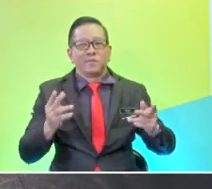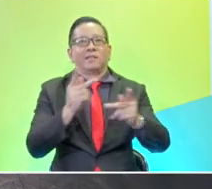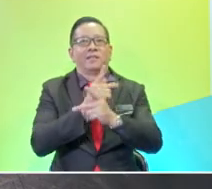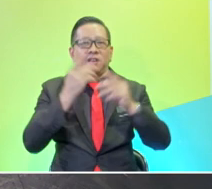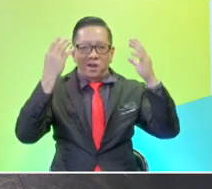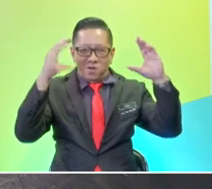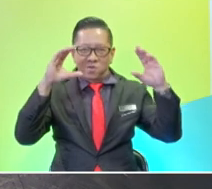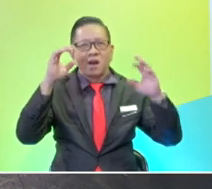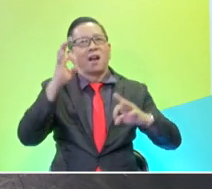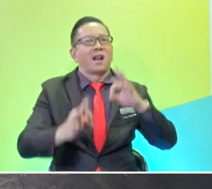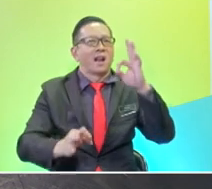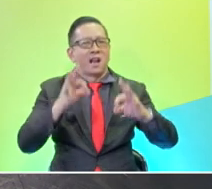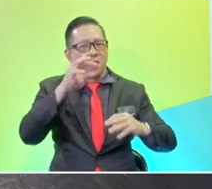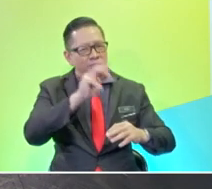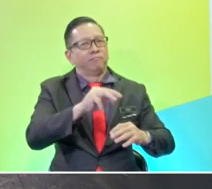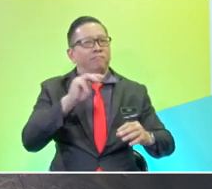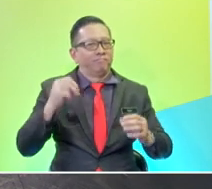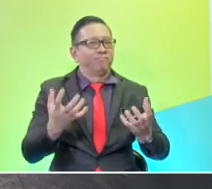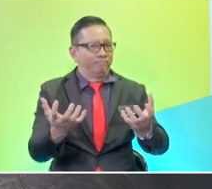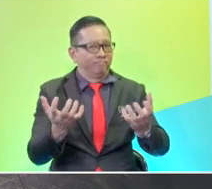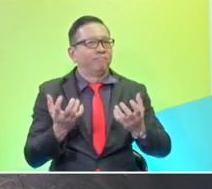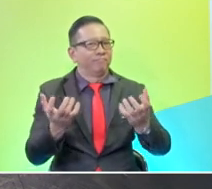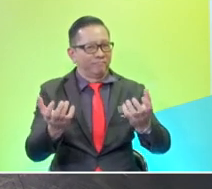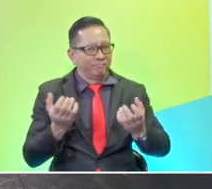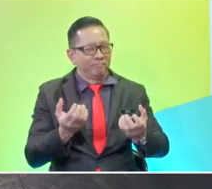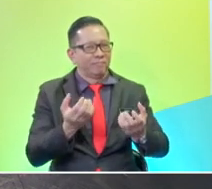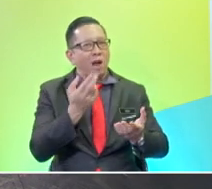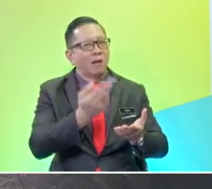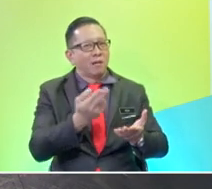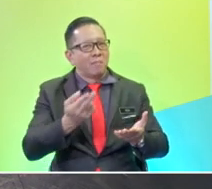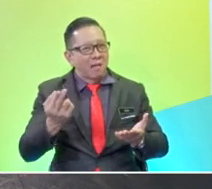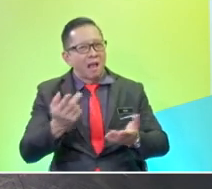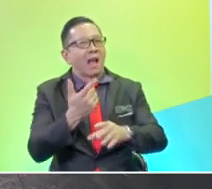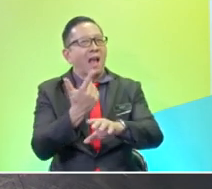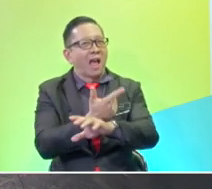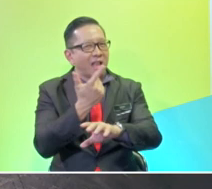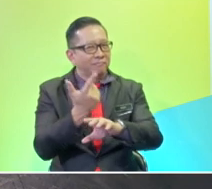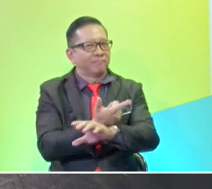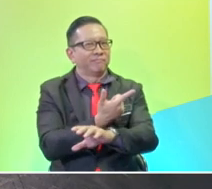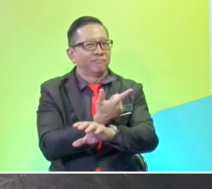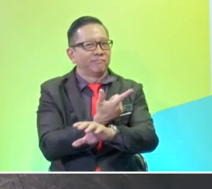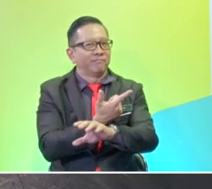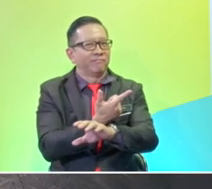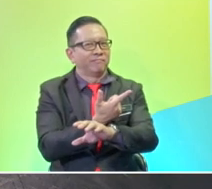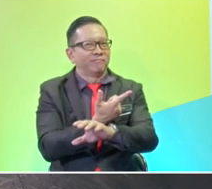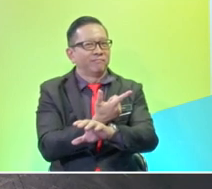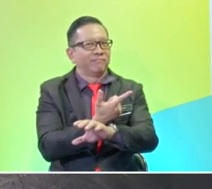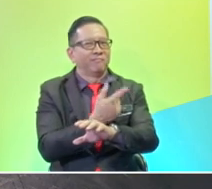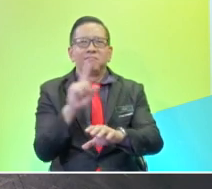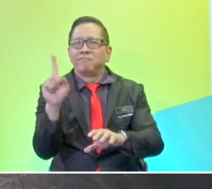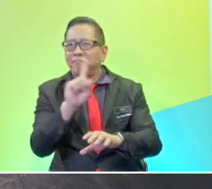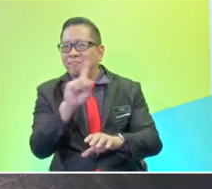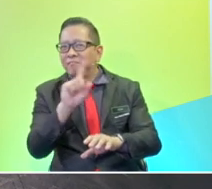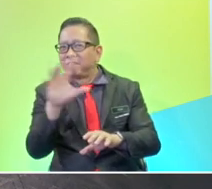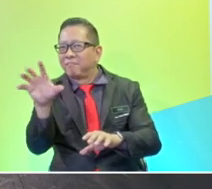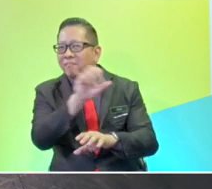dan securinya Mimin yang sedang menonton ataupun kepada Michael yang ada di rumah sekinya Michael ingin mendapatkan latihan dari pada mana mereka